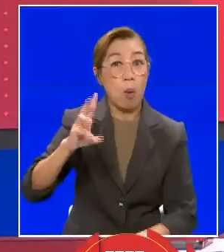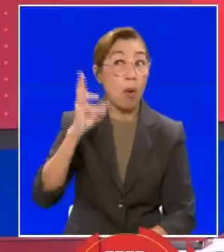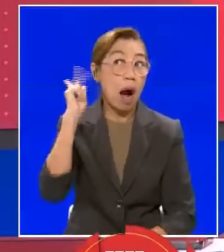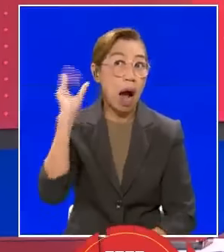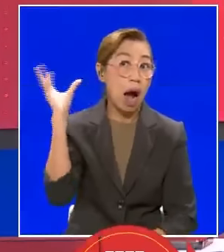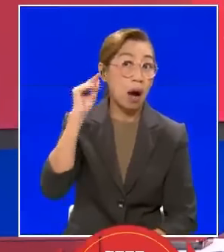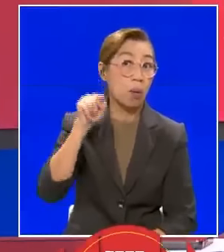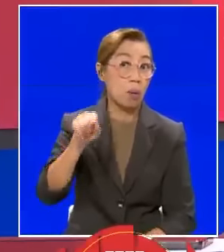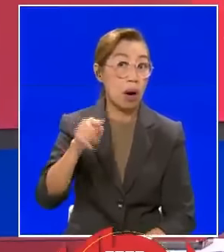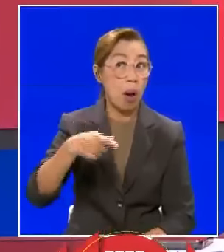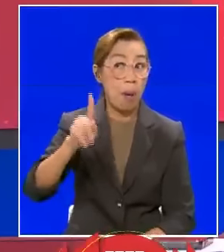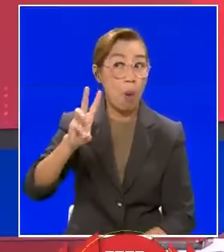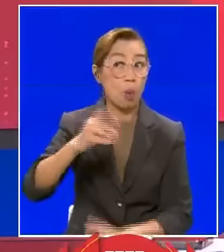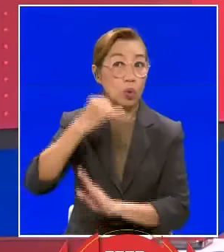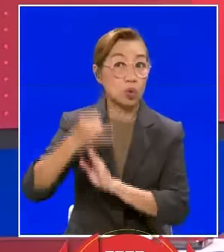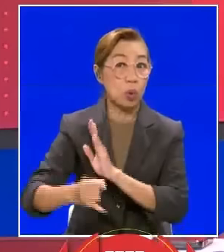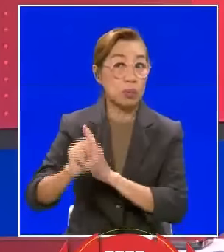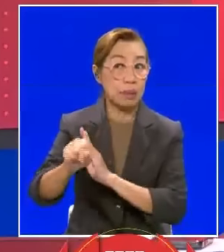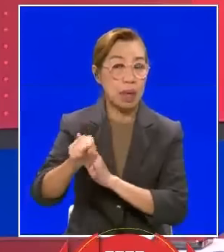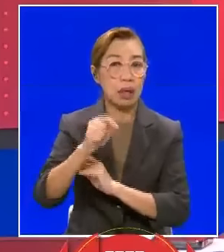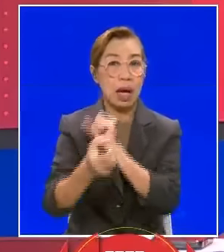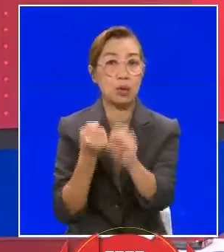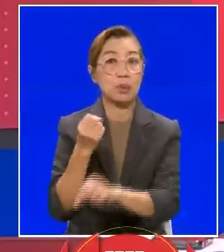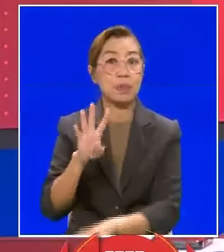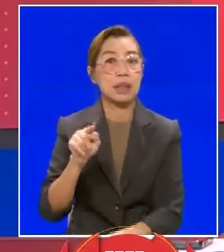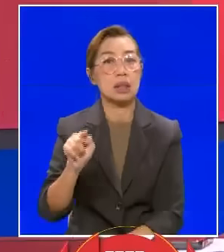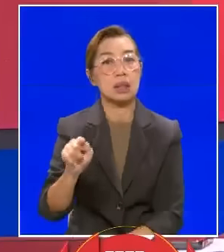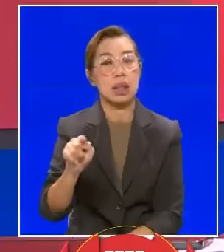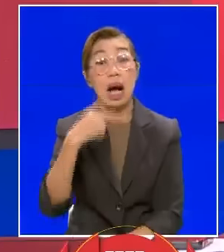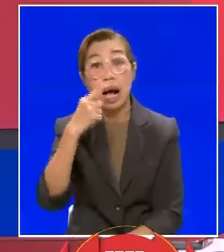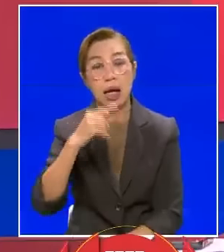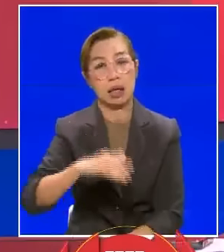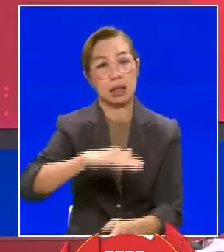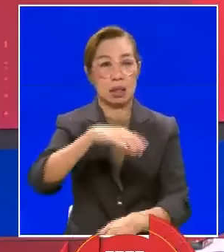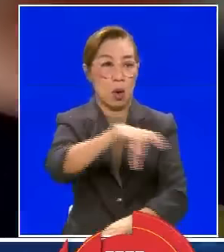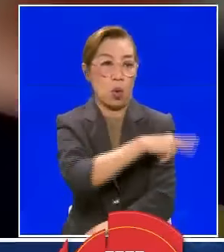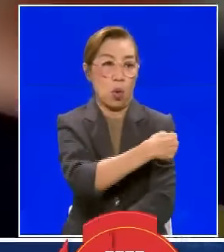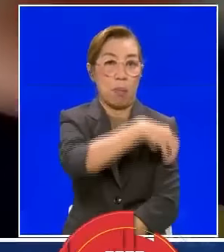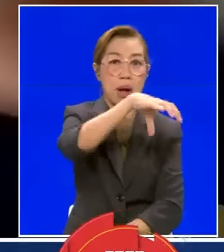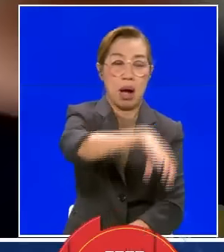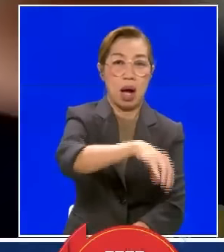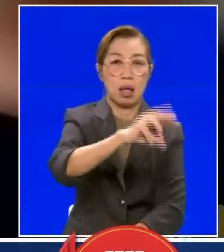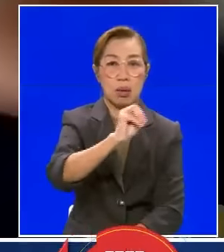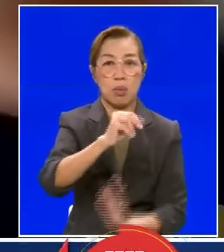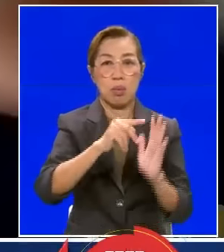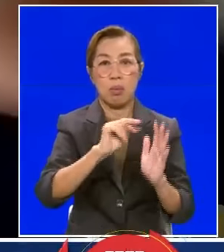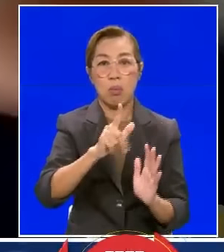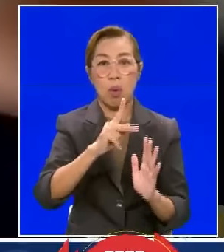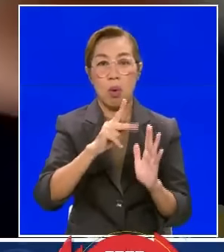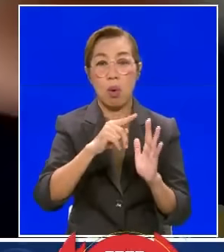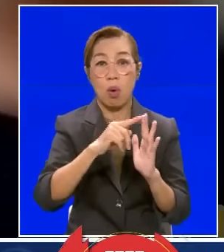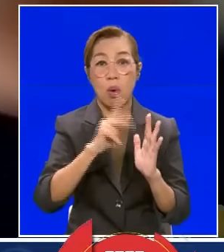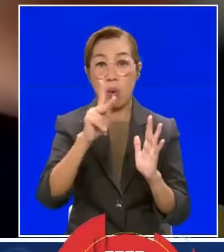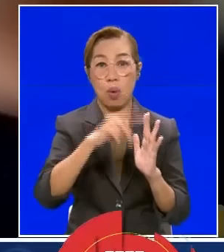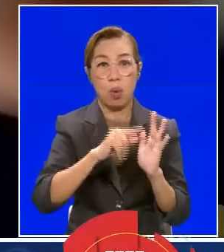ที่เขารายงานกันไปเมื่อวานนี้นะคะอายุ14ไปสูบบุหรี่ในโรงพยาบาลมงกุฎวัฒนะแล้วทางผอ.โรงพยาบาลตาม